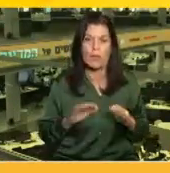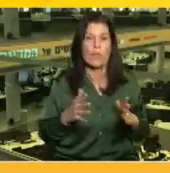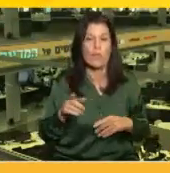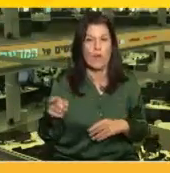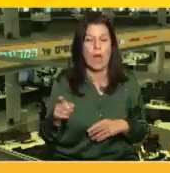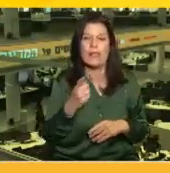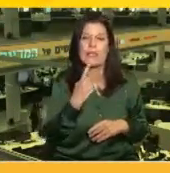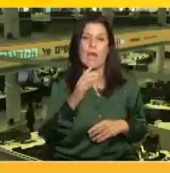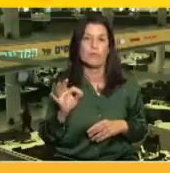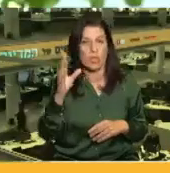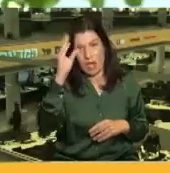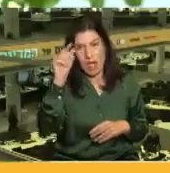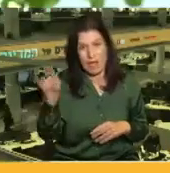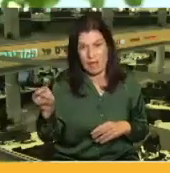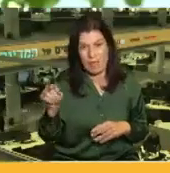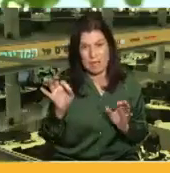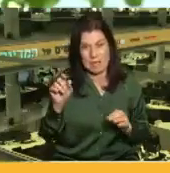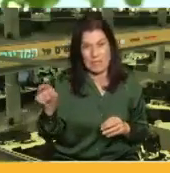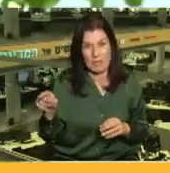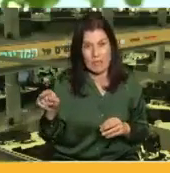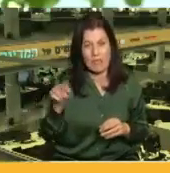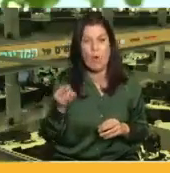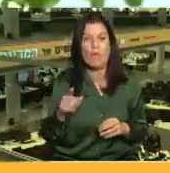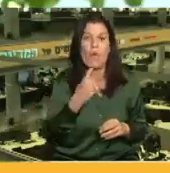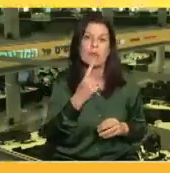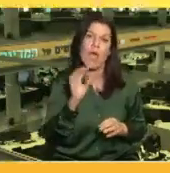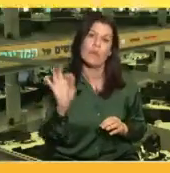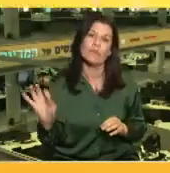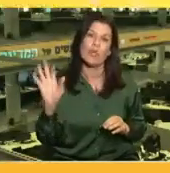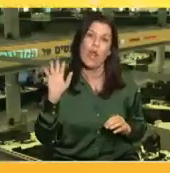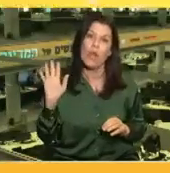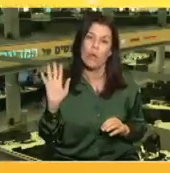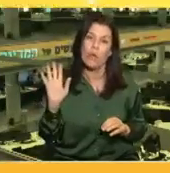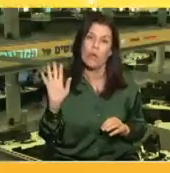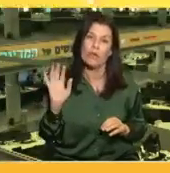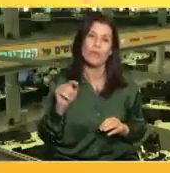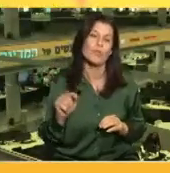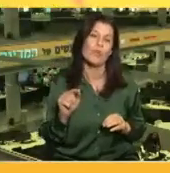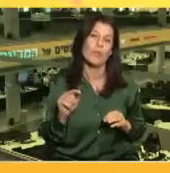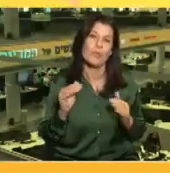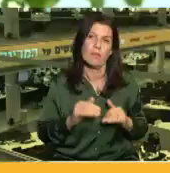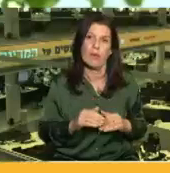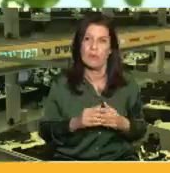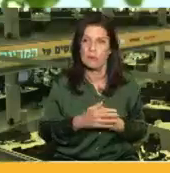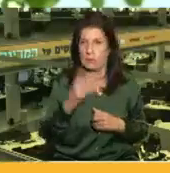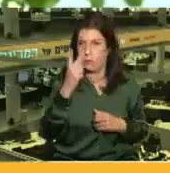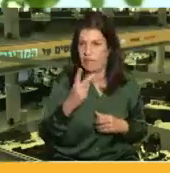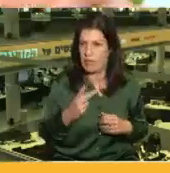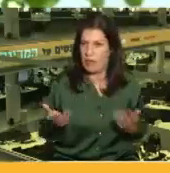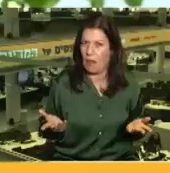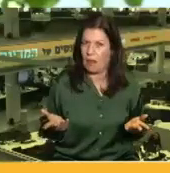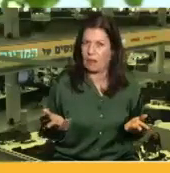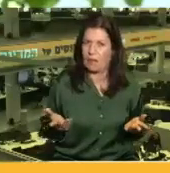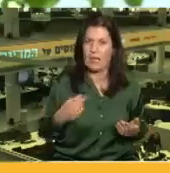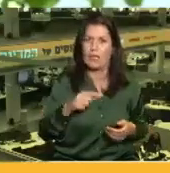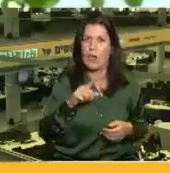טעם הגברים, אותו גבר ספציפי, הוא טעם שפחות... בוודאי. קודם כל, בוודאי. דבר שני,